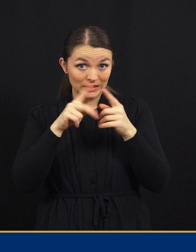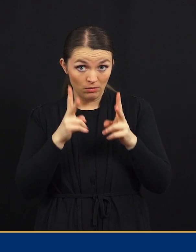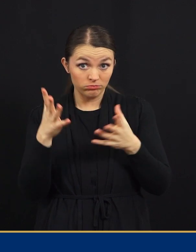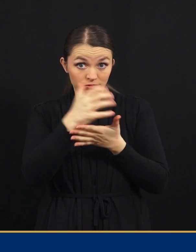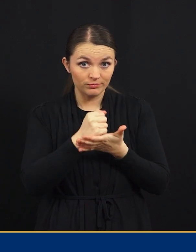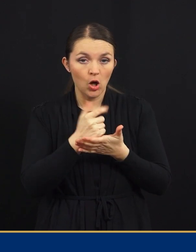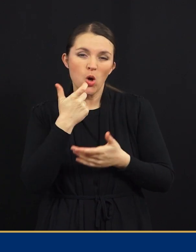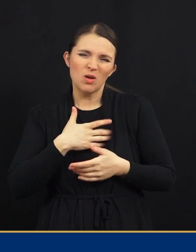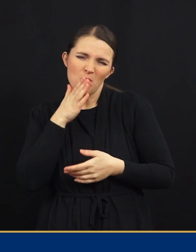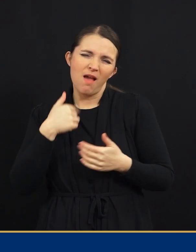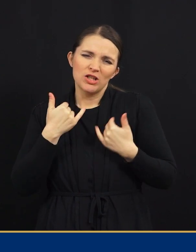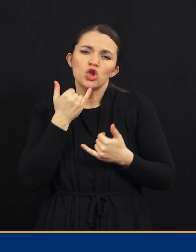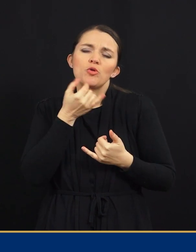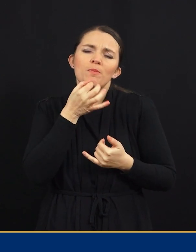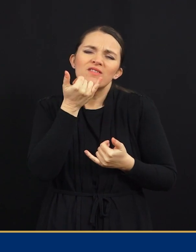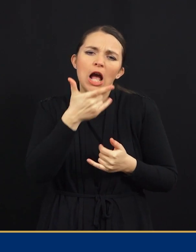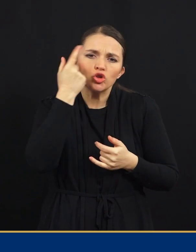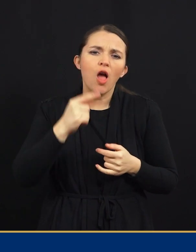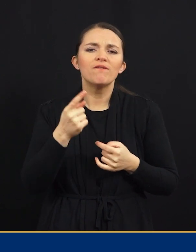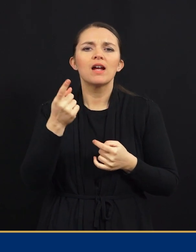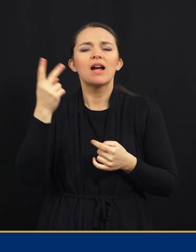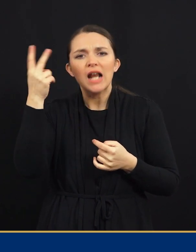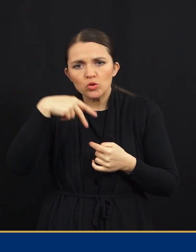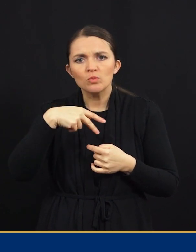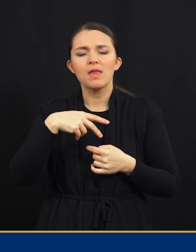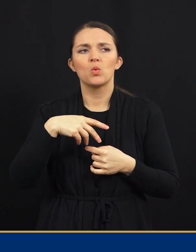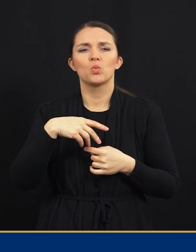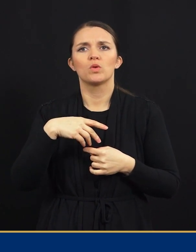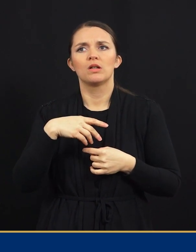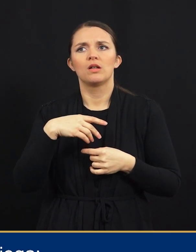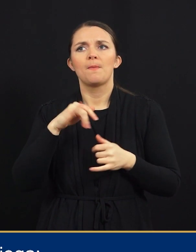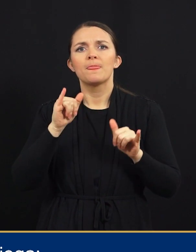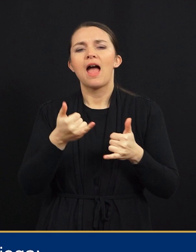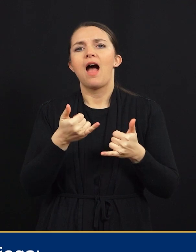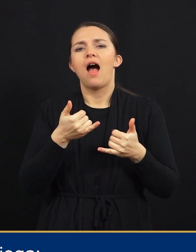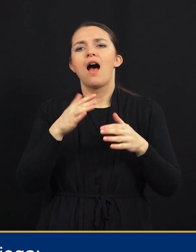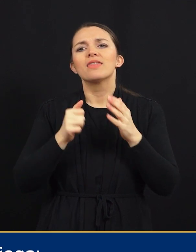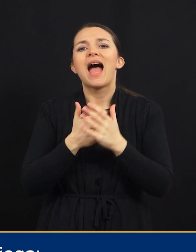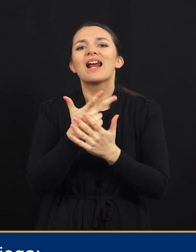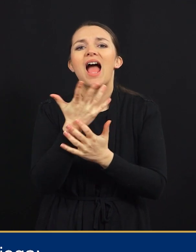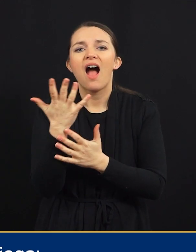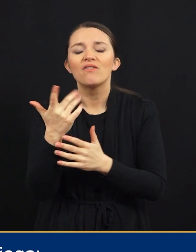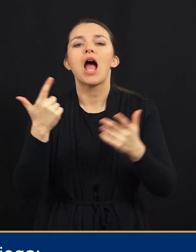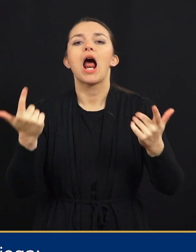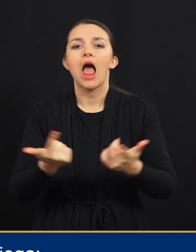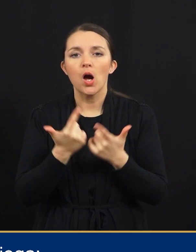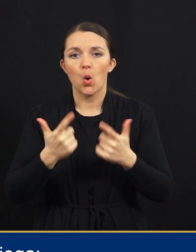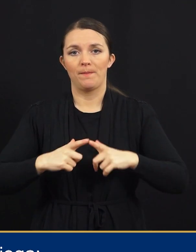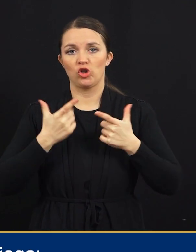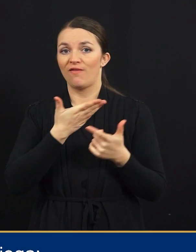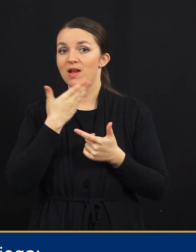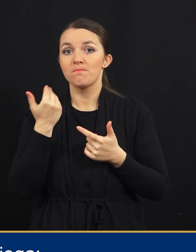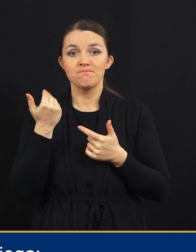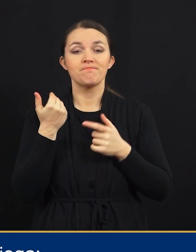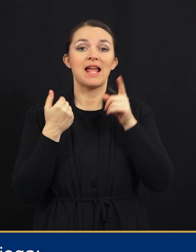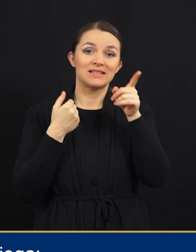Osebno bi bila vesela že, če bi vsak človek razumel, da narava lahko preživi brez